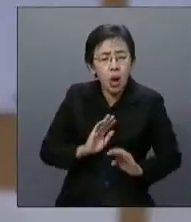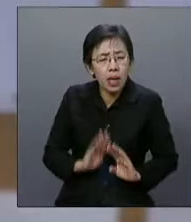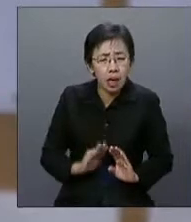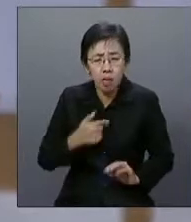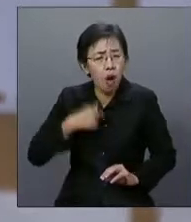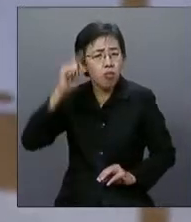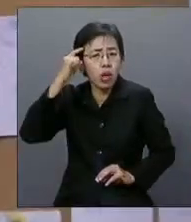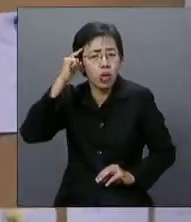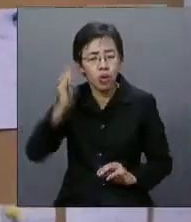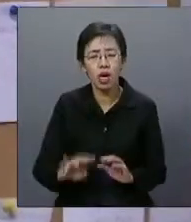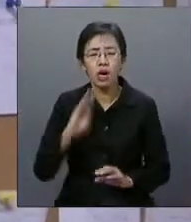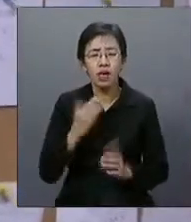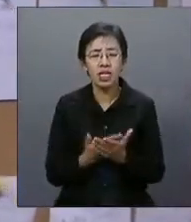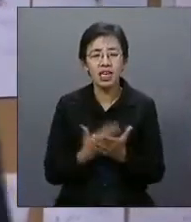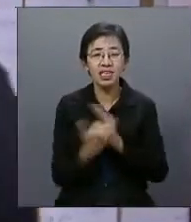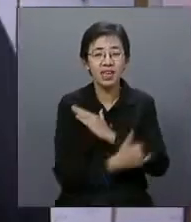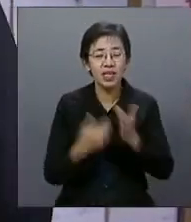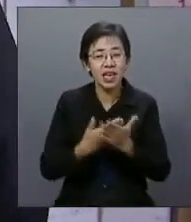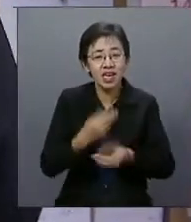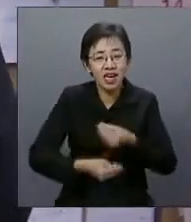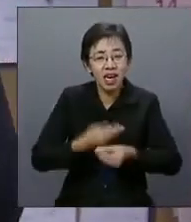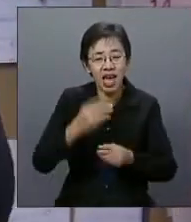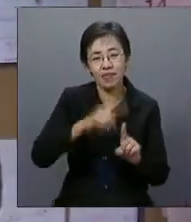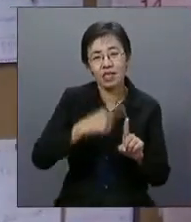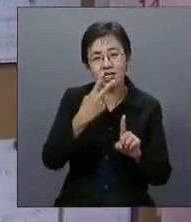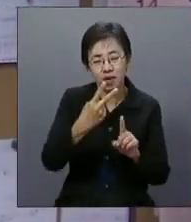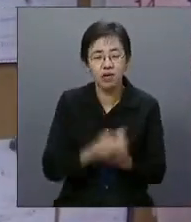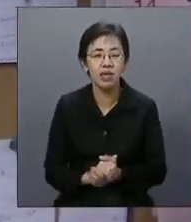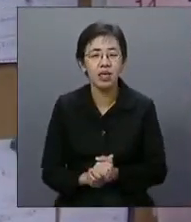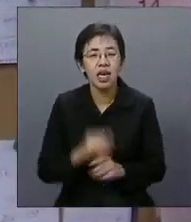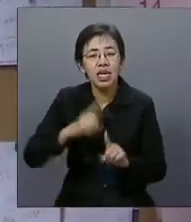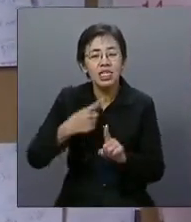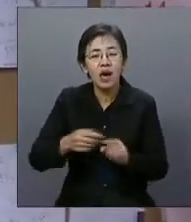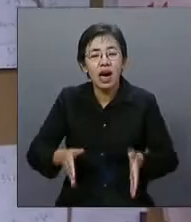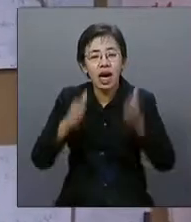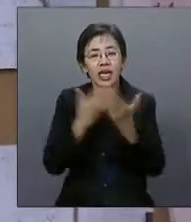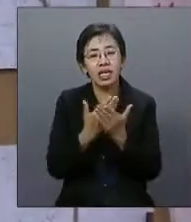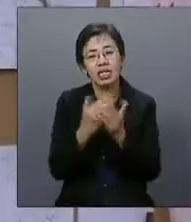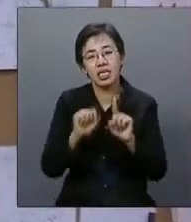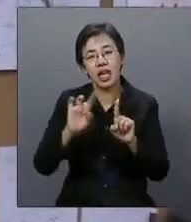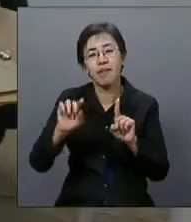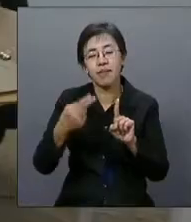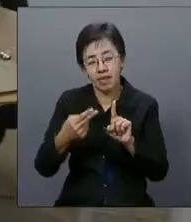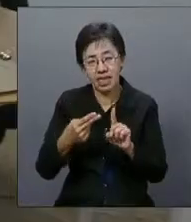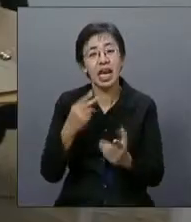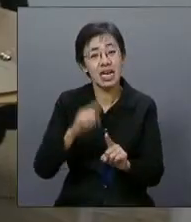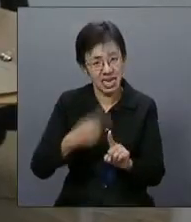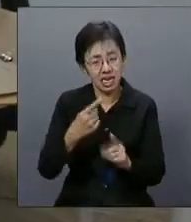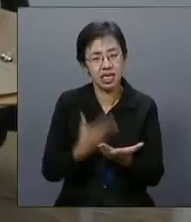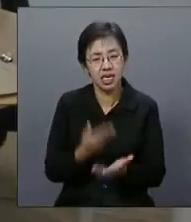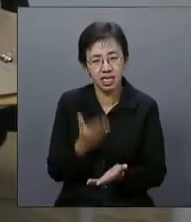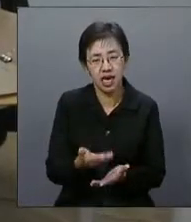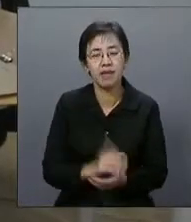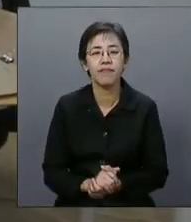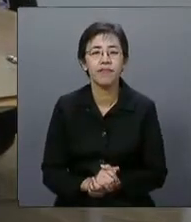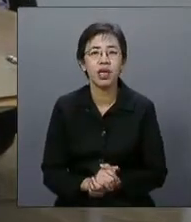บริษัทแลกเปลี่ยนเงินตราต่างประเทศเมื่อช่วงเดือนกุมภาพันธ์โดยเช่าอาคารเดือนละ 180,000 บาทสำหรับนางสิริการเ